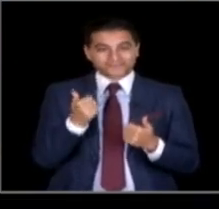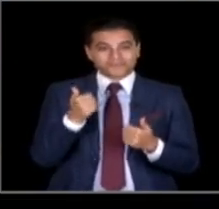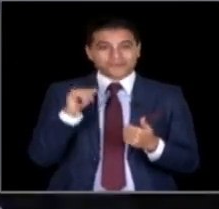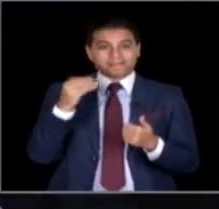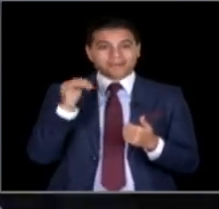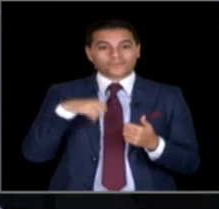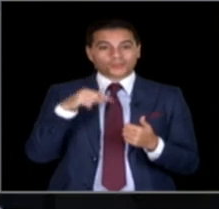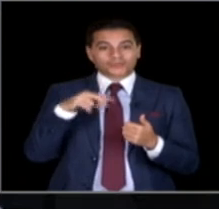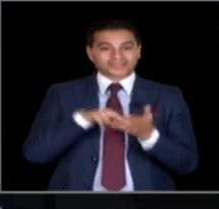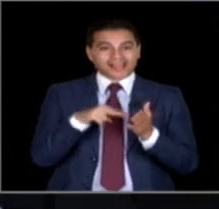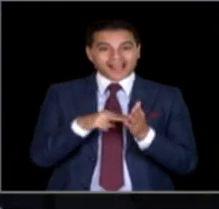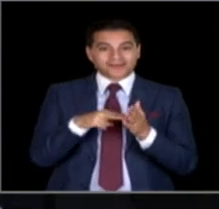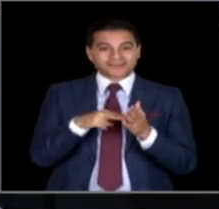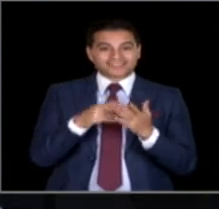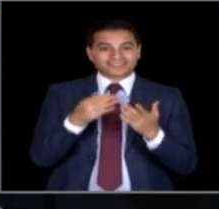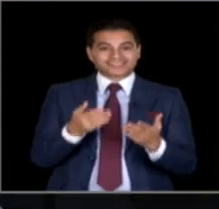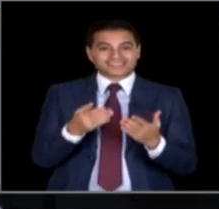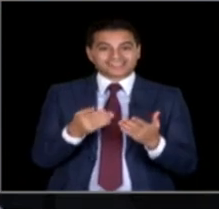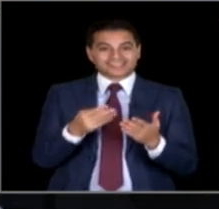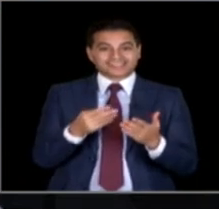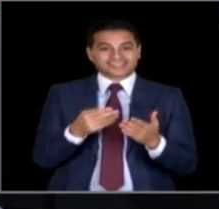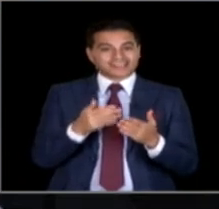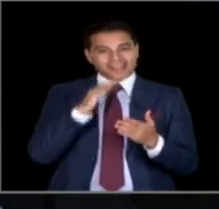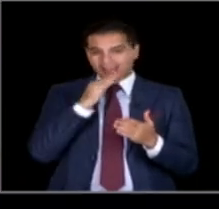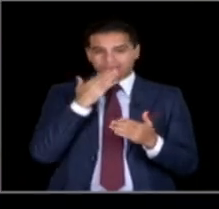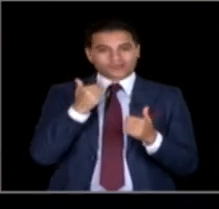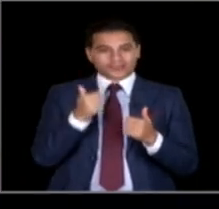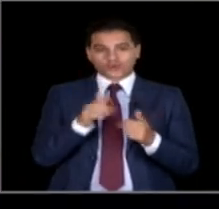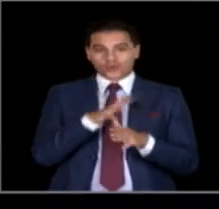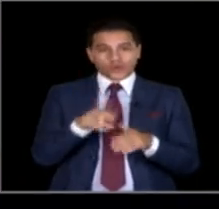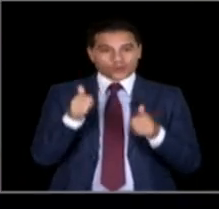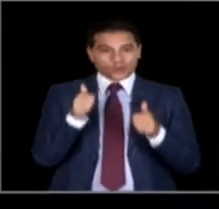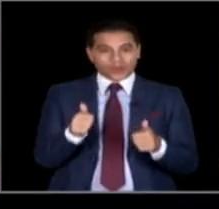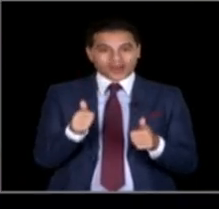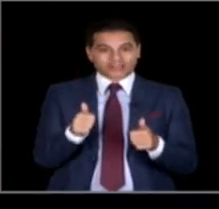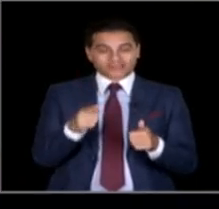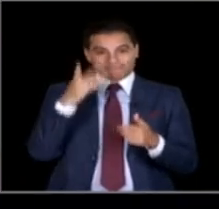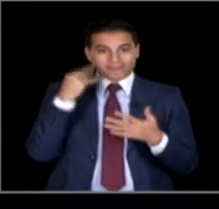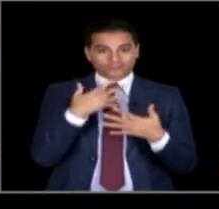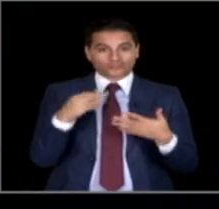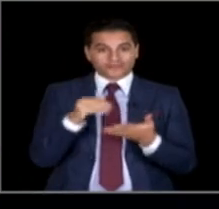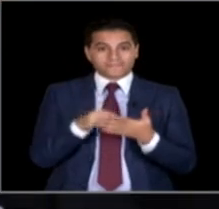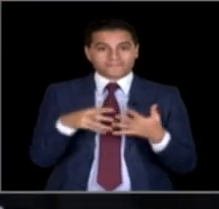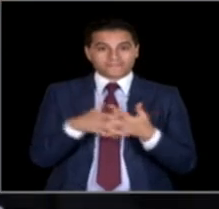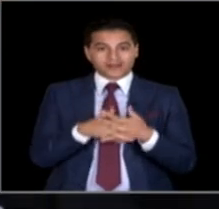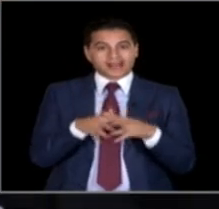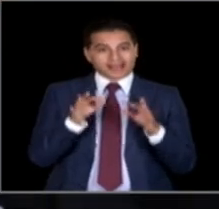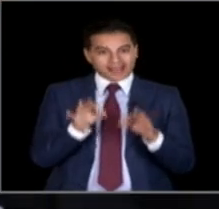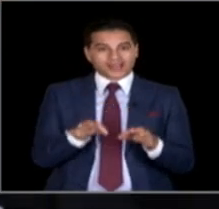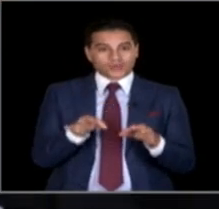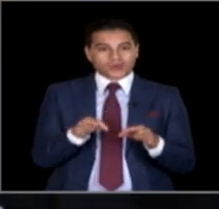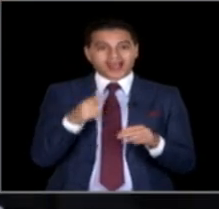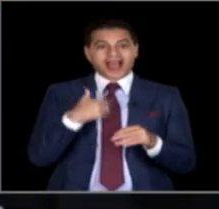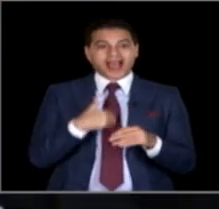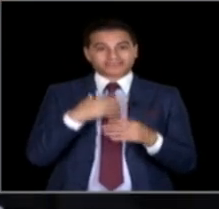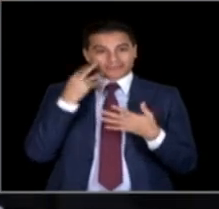ازيك يا محمود؟ سهل. عامل ايه؟ الحمد لله. كله كويس؟ الحمد لله. مبسوط بالاشتراك؟ ايوه.